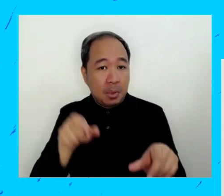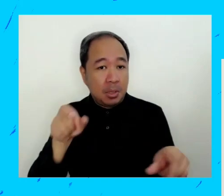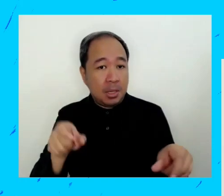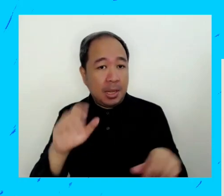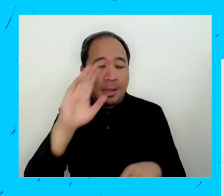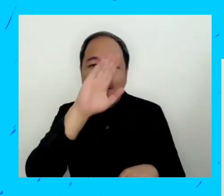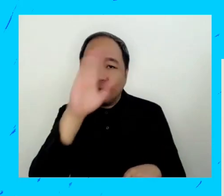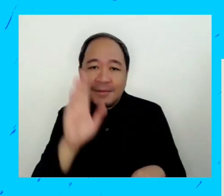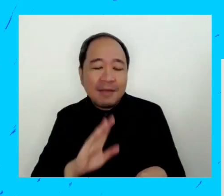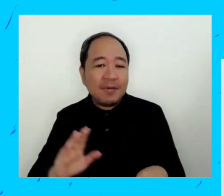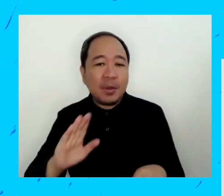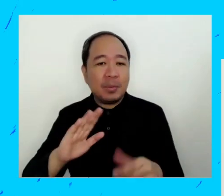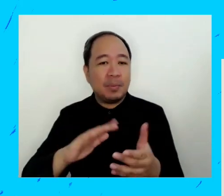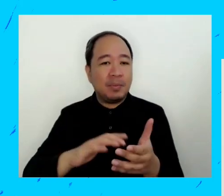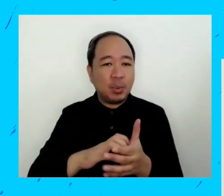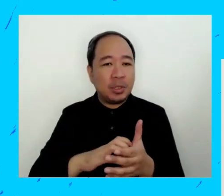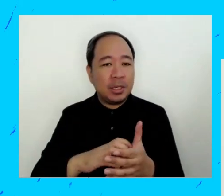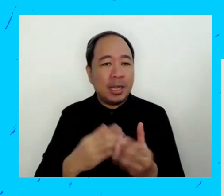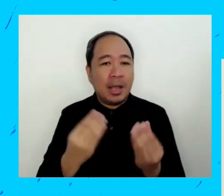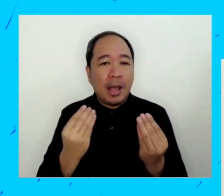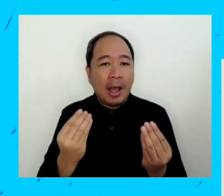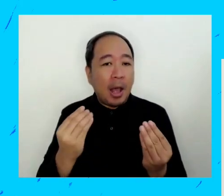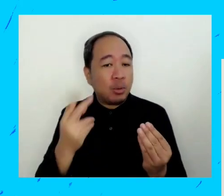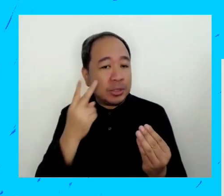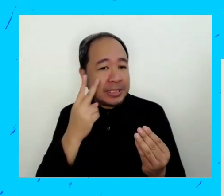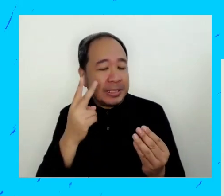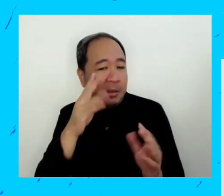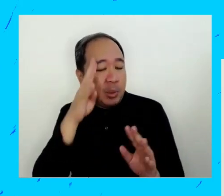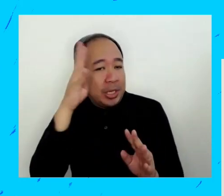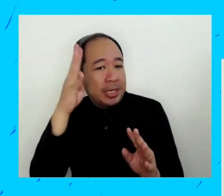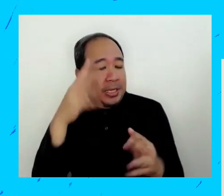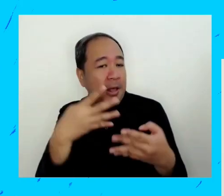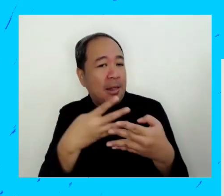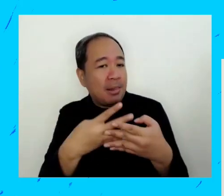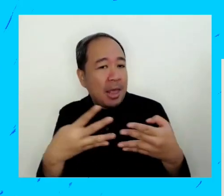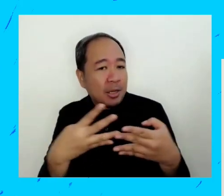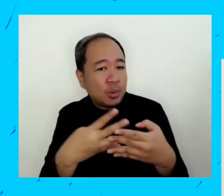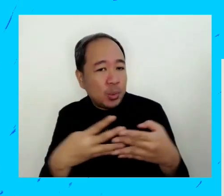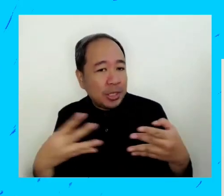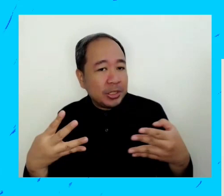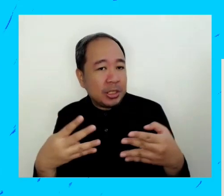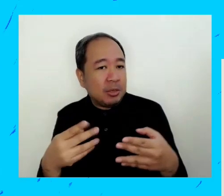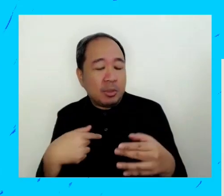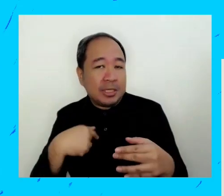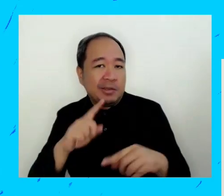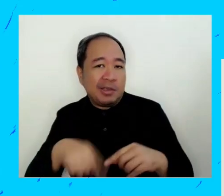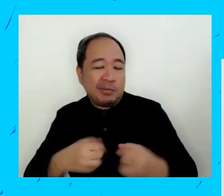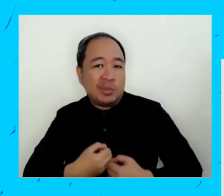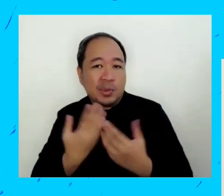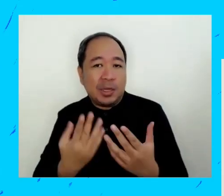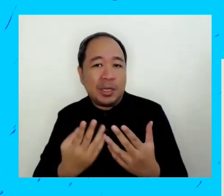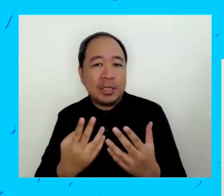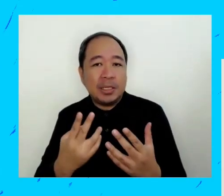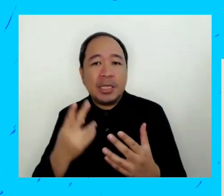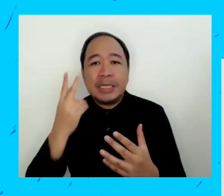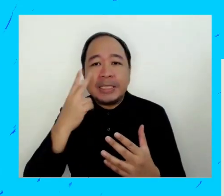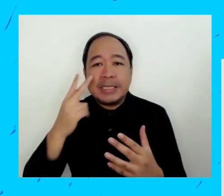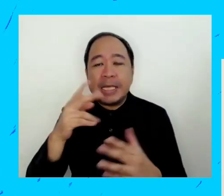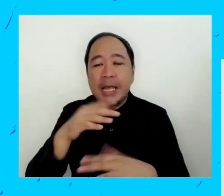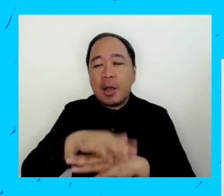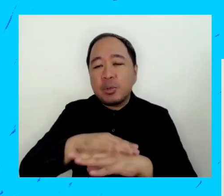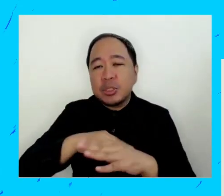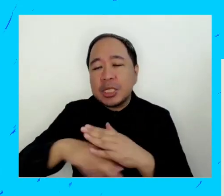Mais nous avons créé un langage en nous voyons à travers nos